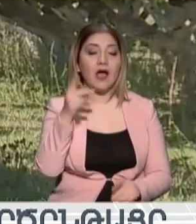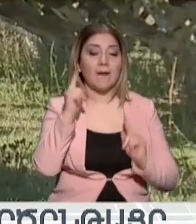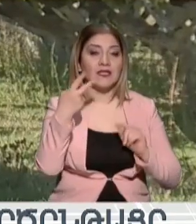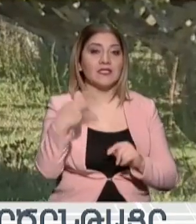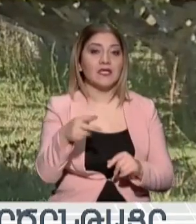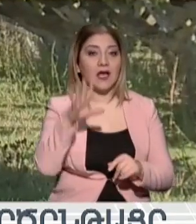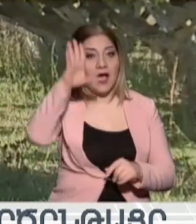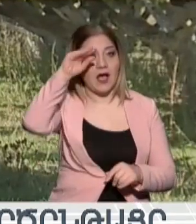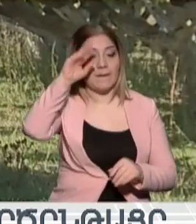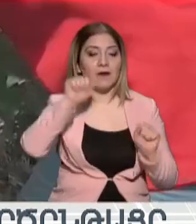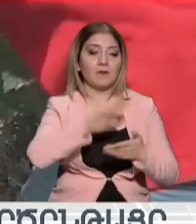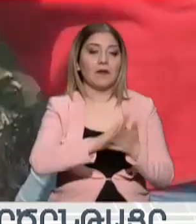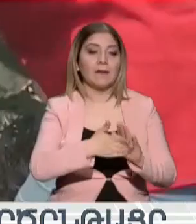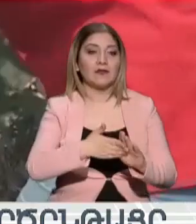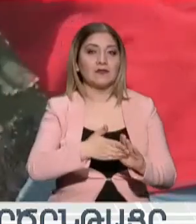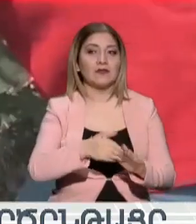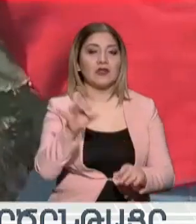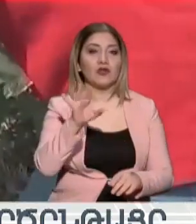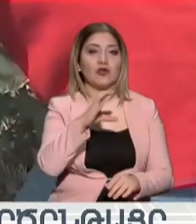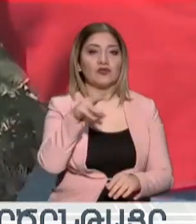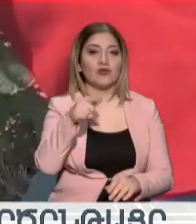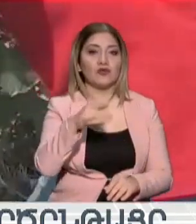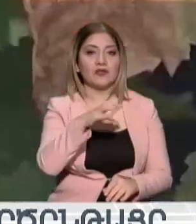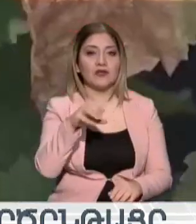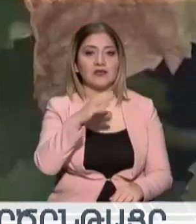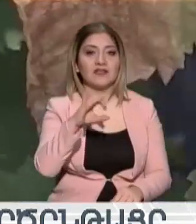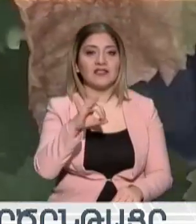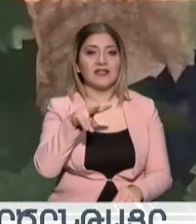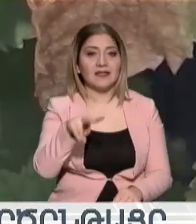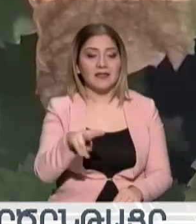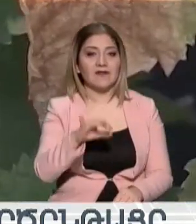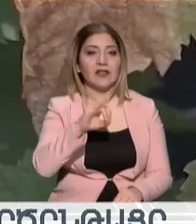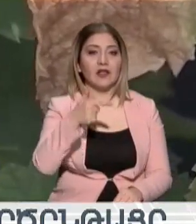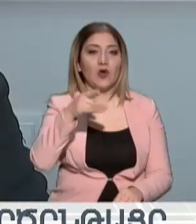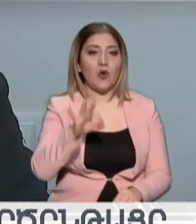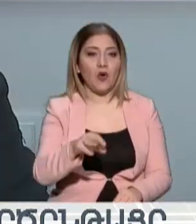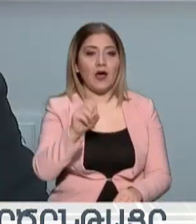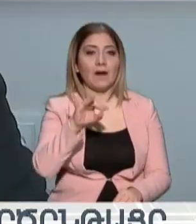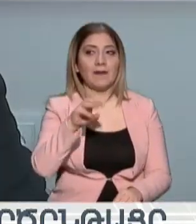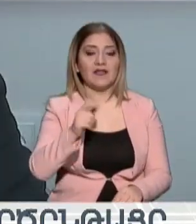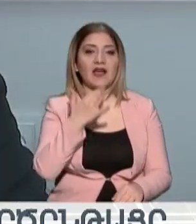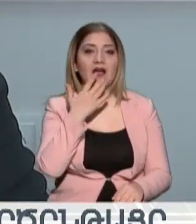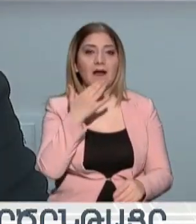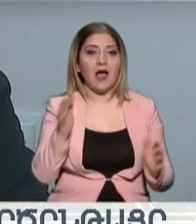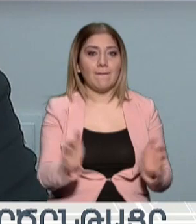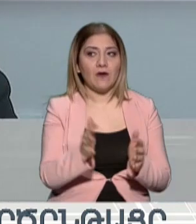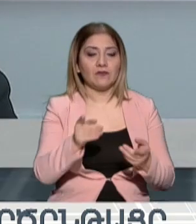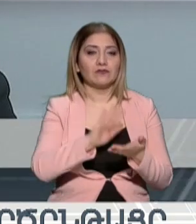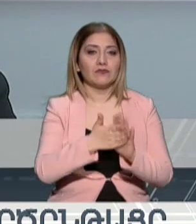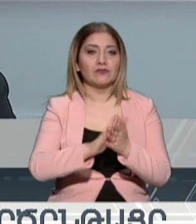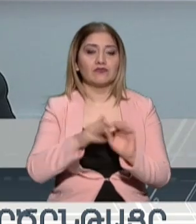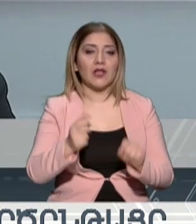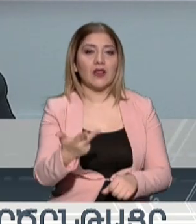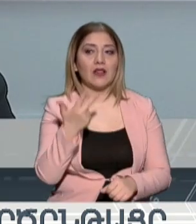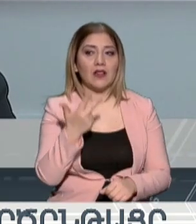տնտեսությունները պայմանագրեր կարող են կնքել Ռոսգոստրախ Արմենիա, Սիլ Ինշուրենս և Ինգո Արմենիա ապահովագրական ընկերություններում։ Մեր